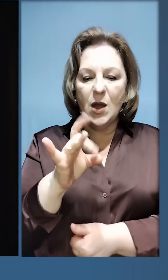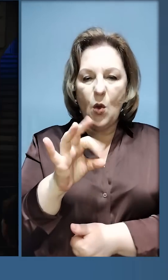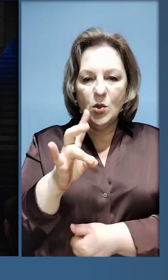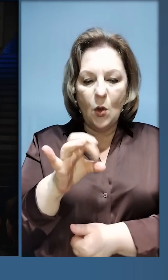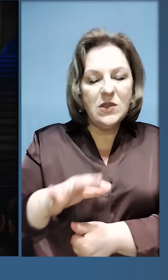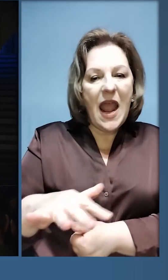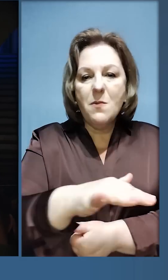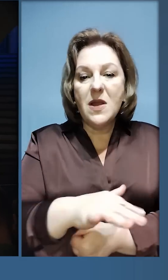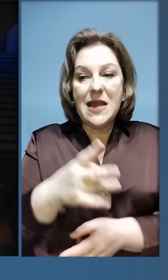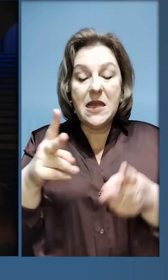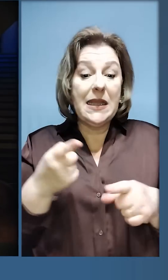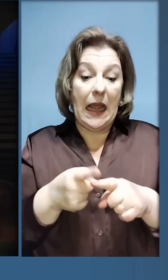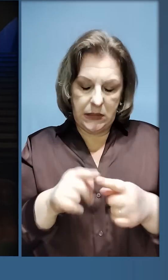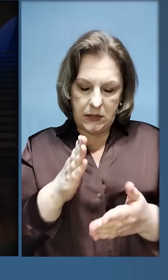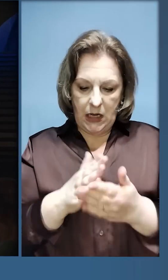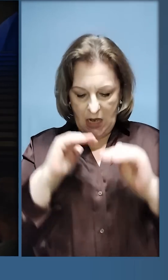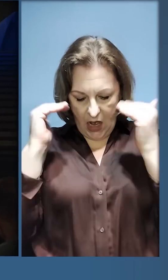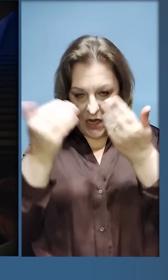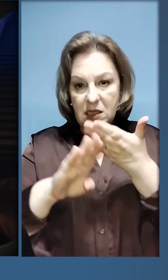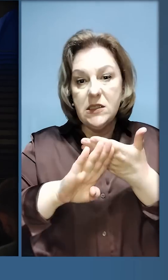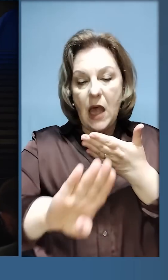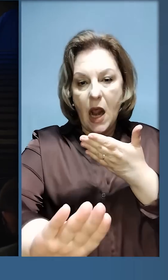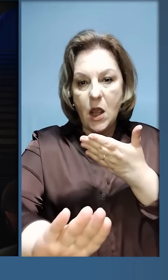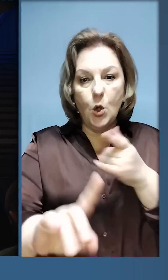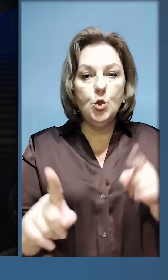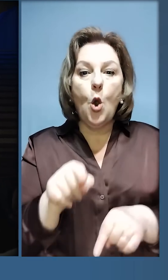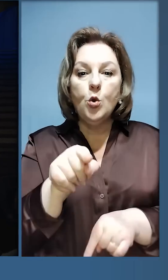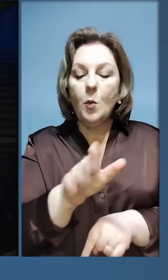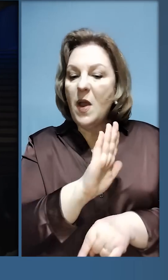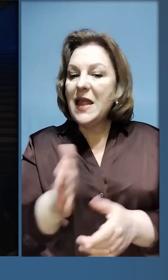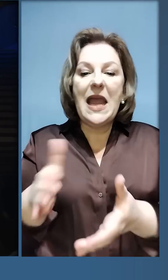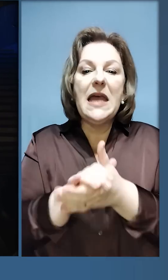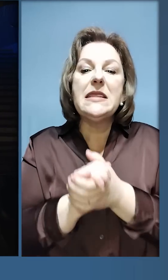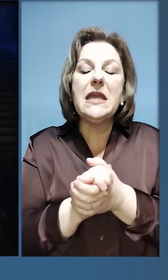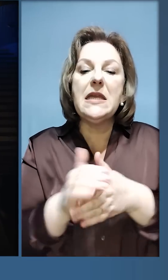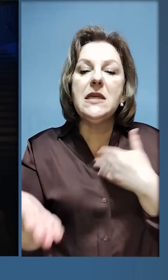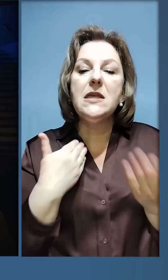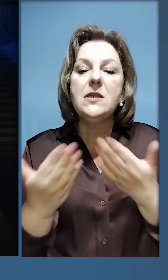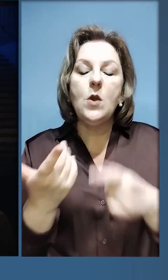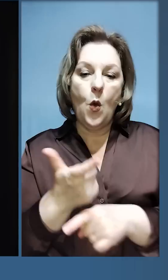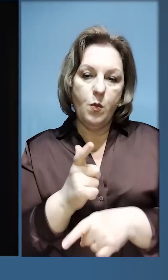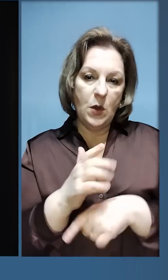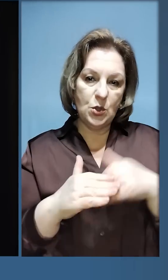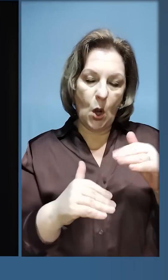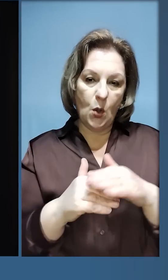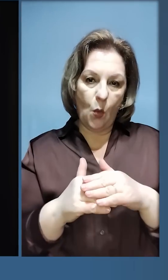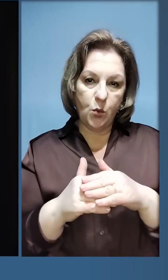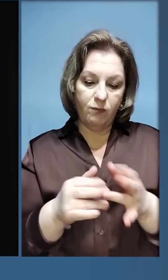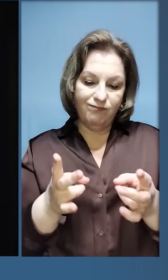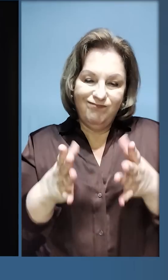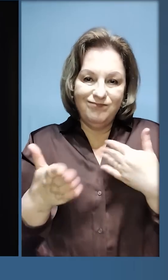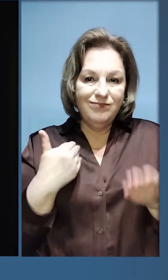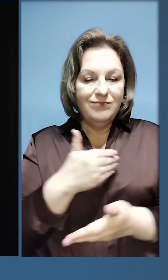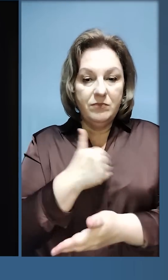майданчиках і інших. Тобто це і є ізоляція. Це і є, що тобі не тиснуть більше руку. Мені так